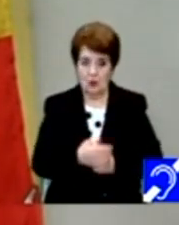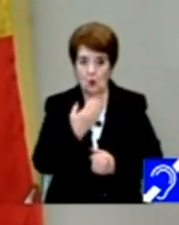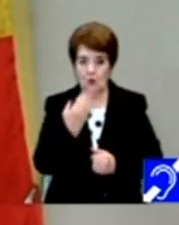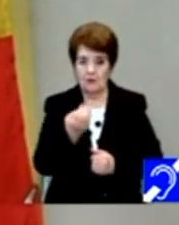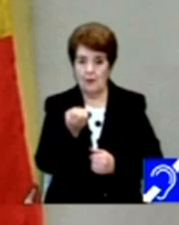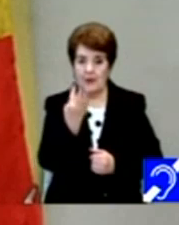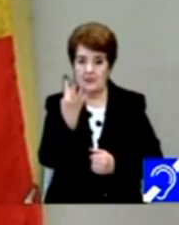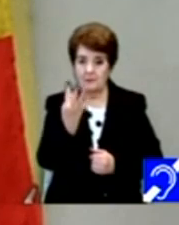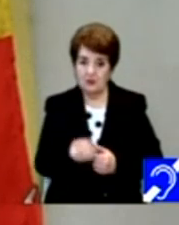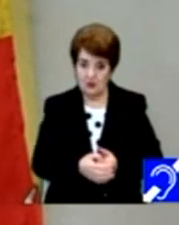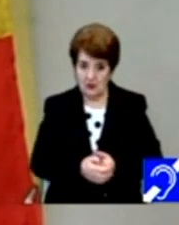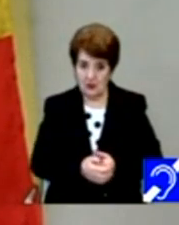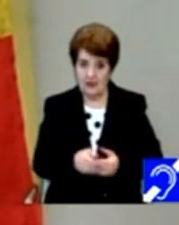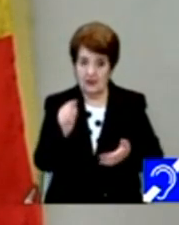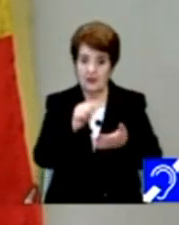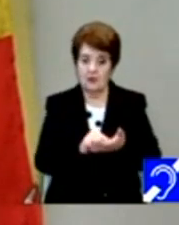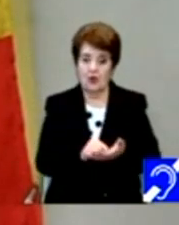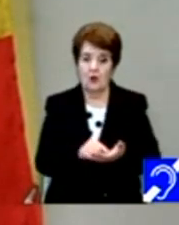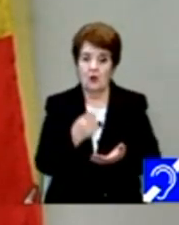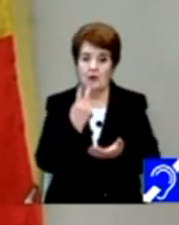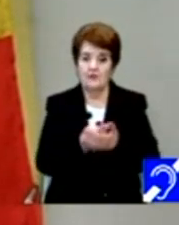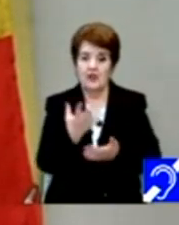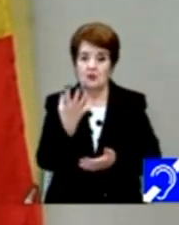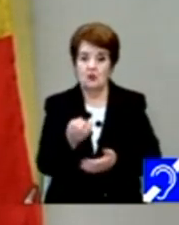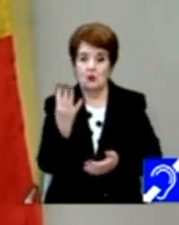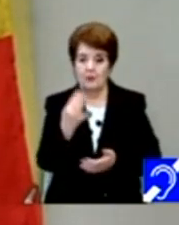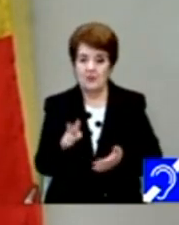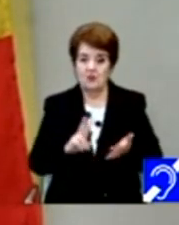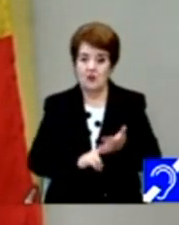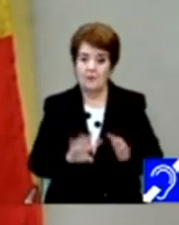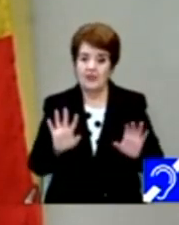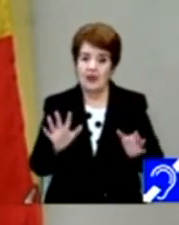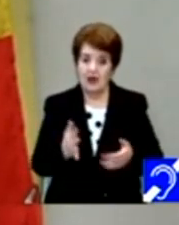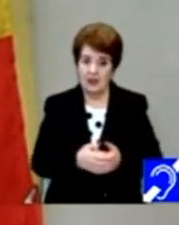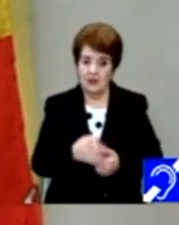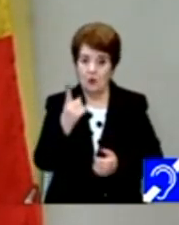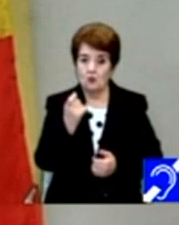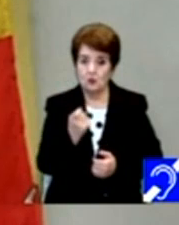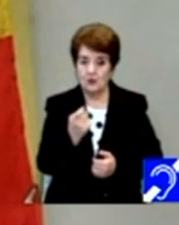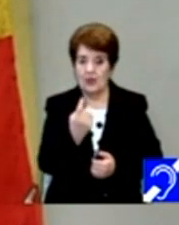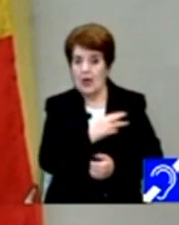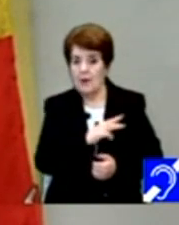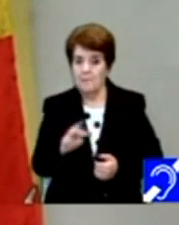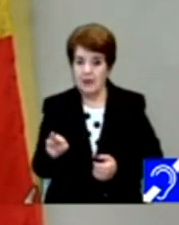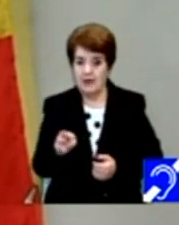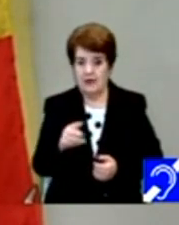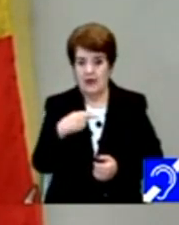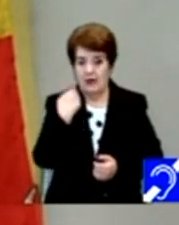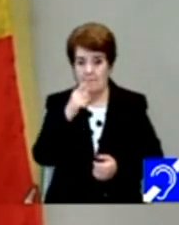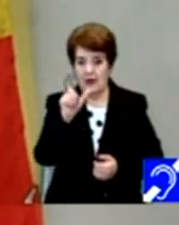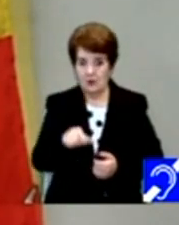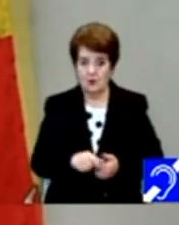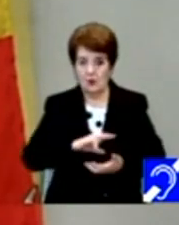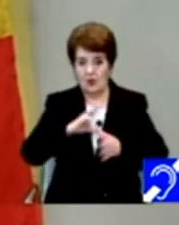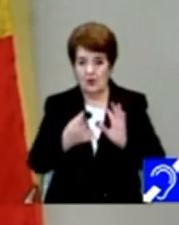14 zile, indicatorul reprezintă 547 cazuri la 100.000 persoane, incidența